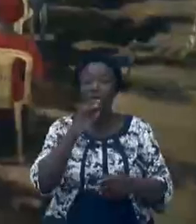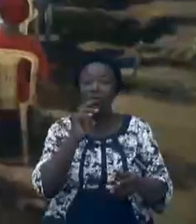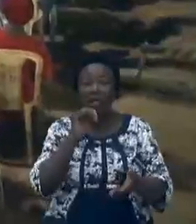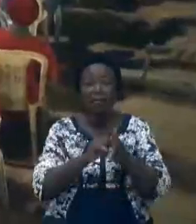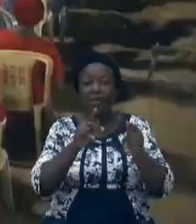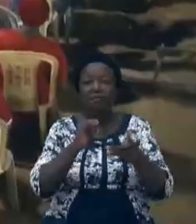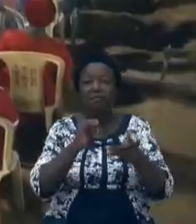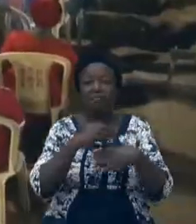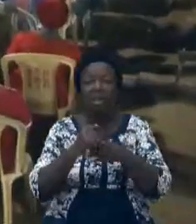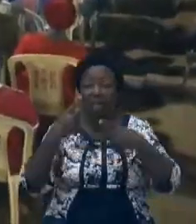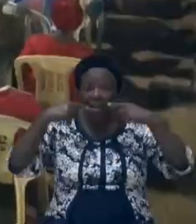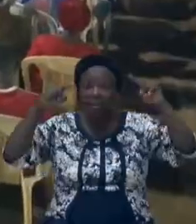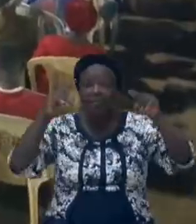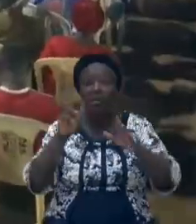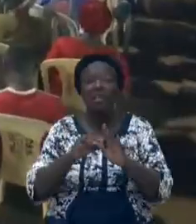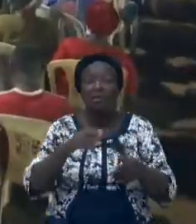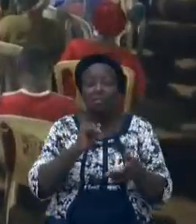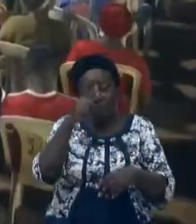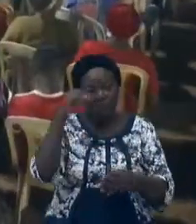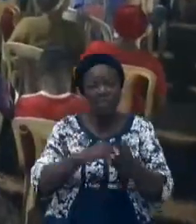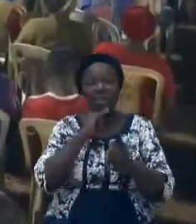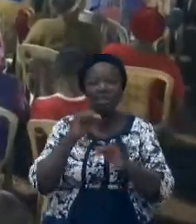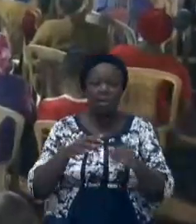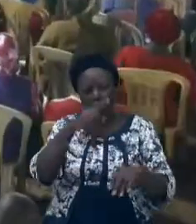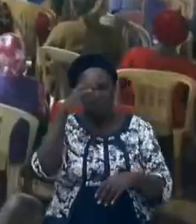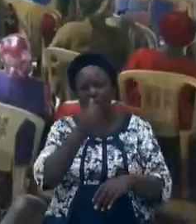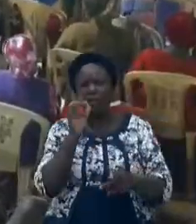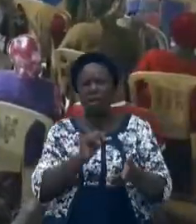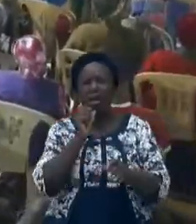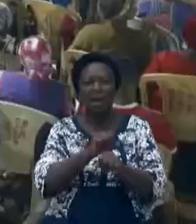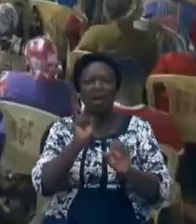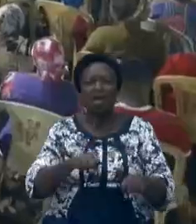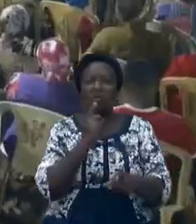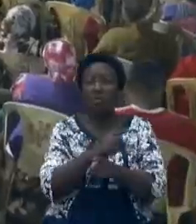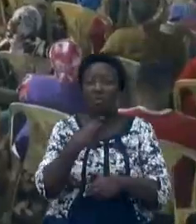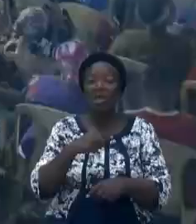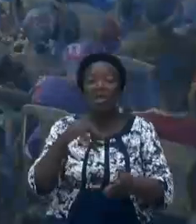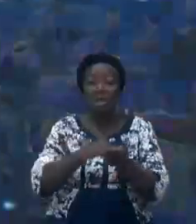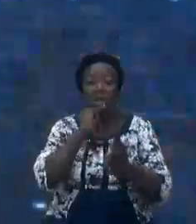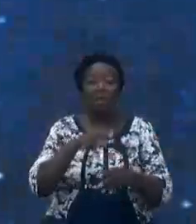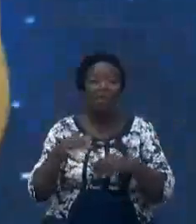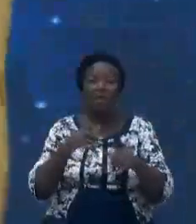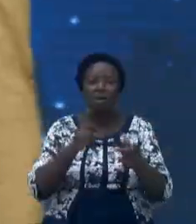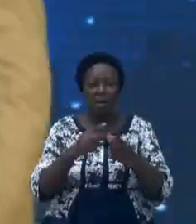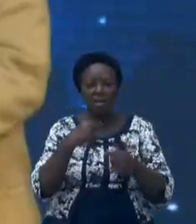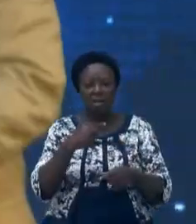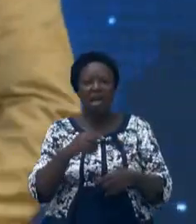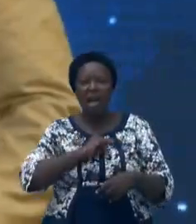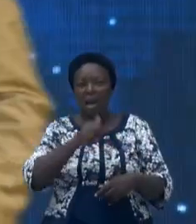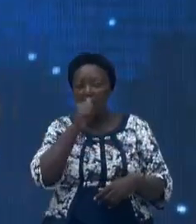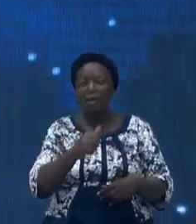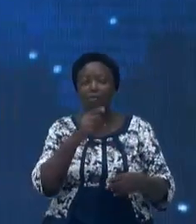edit mais qui est celui qui fait l'annoncé à fait parce que tout le monde dise f1